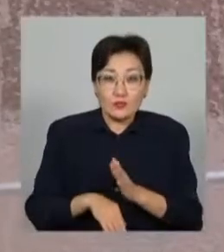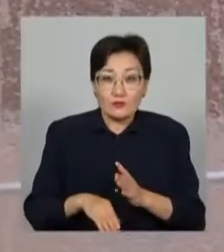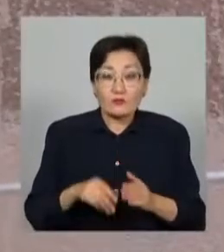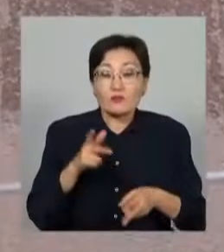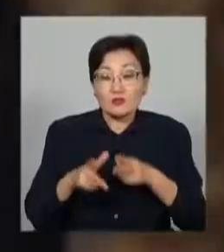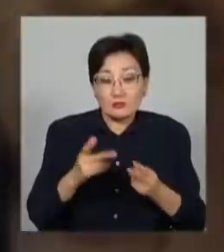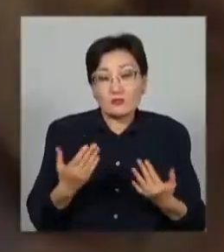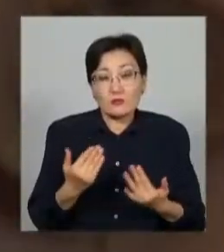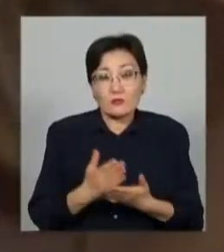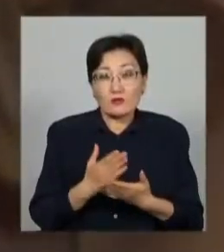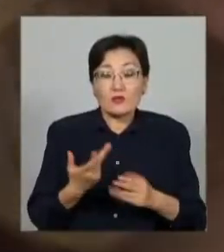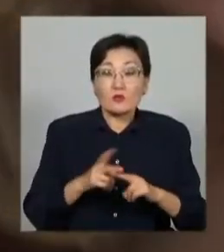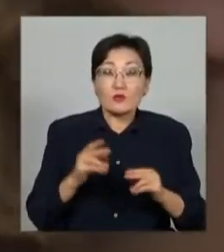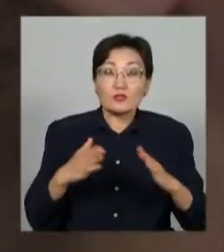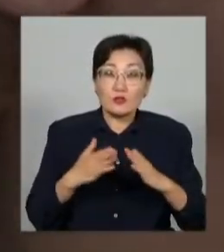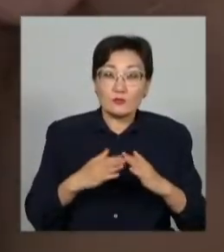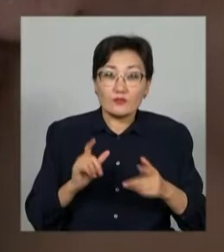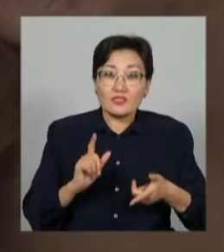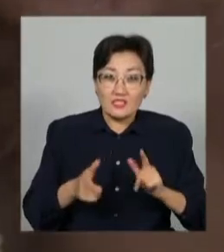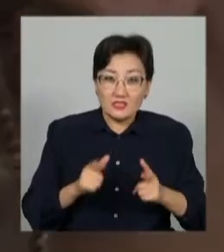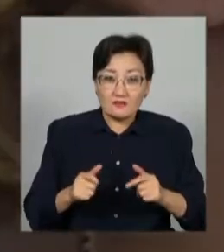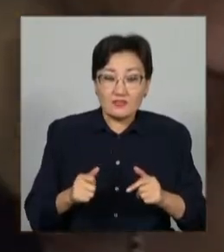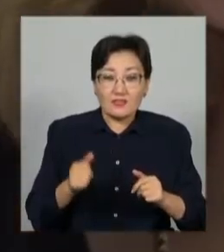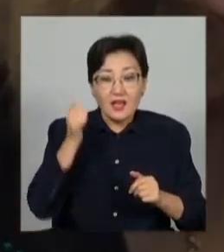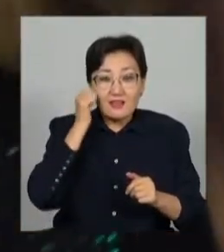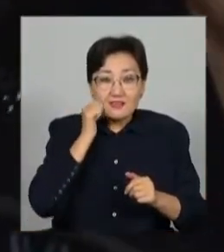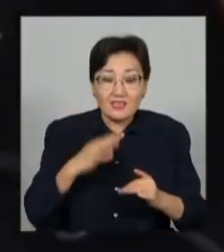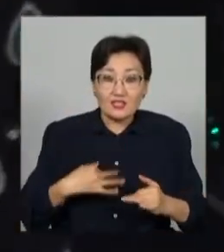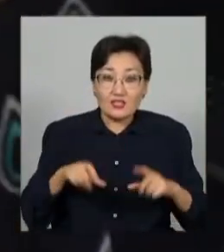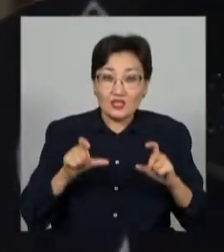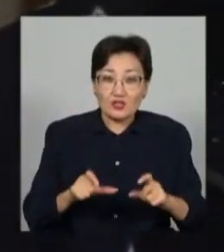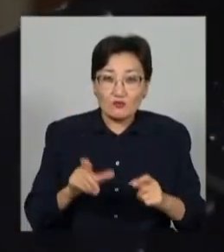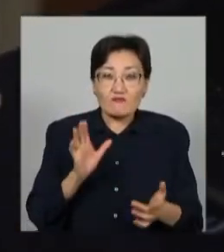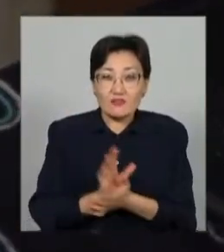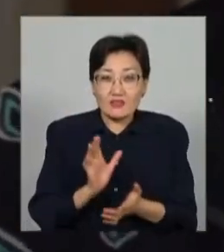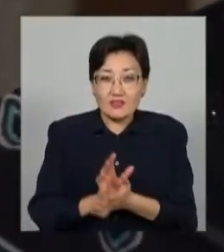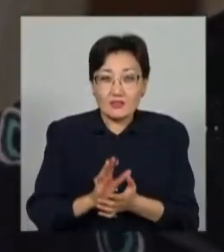уәжін айтты. Этот дом действительно помойка сияқты болды. Вот, например, я сижу в помойке была.